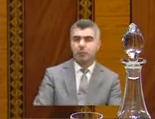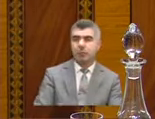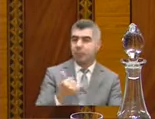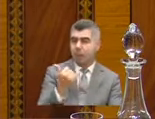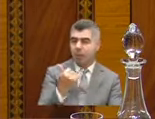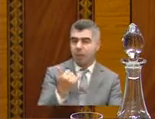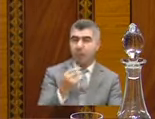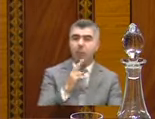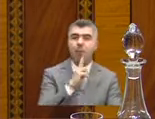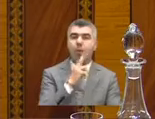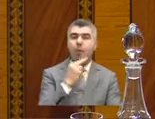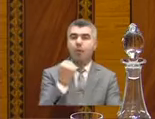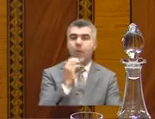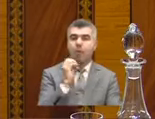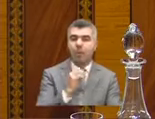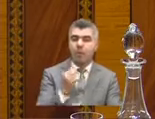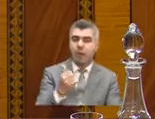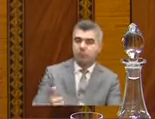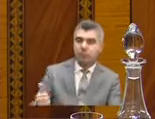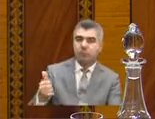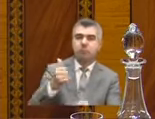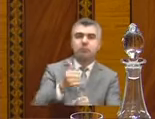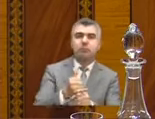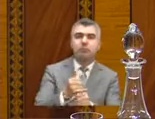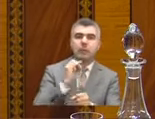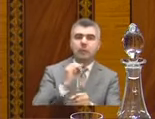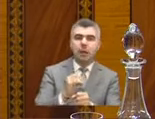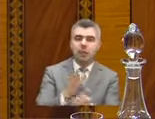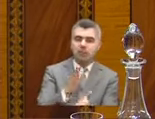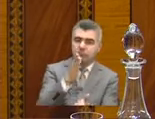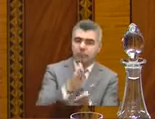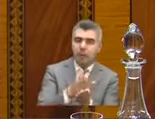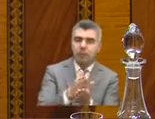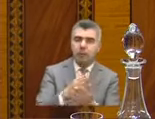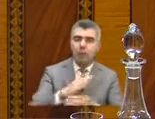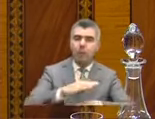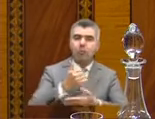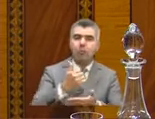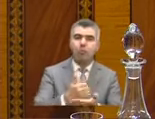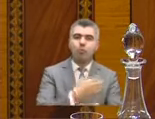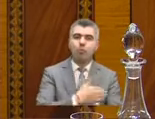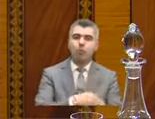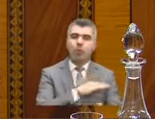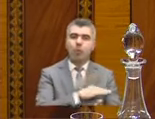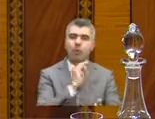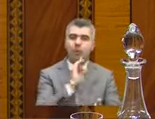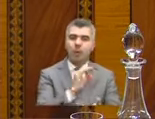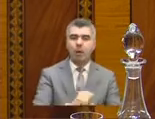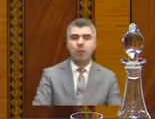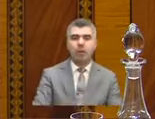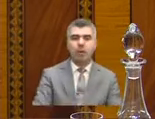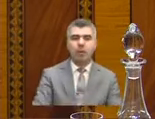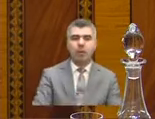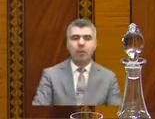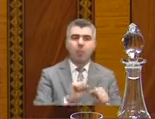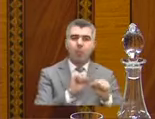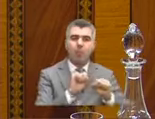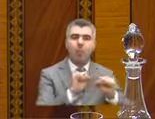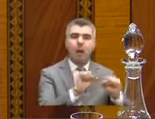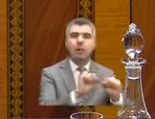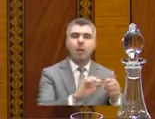تحرص عليه هذه الحكومة منذ تنصيبها بكل صدق ومسؤولية في سبيل مواجهة